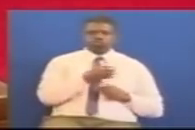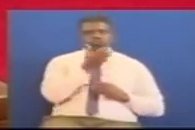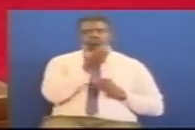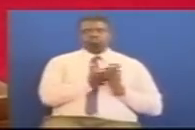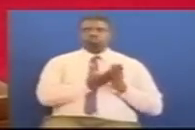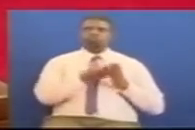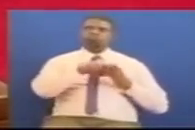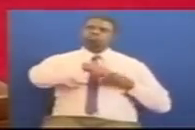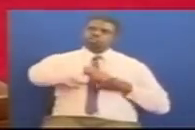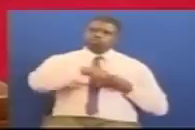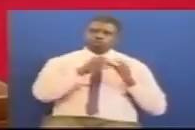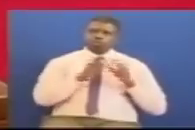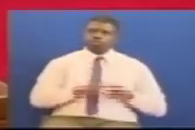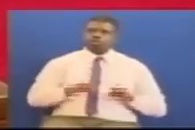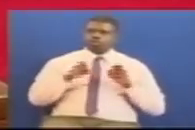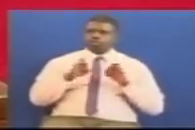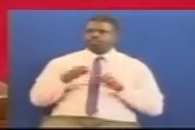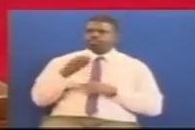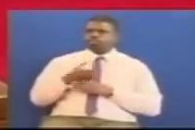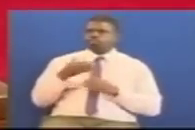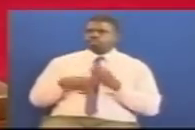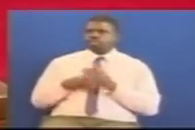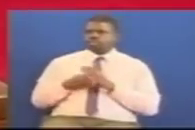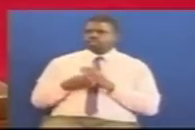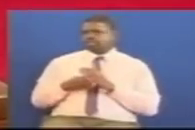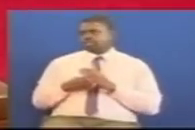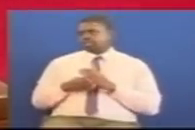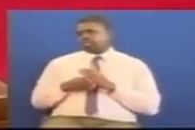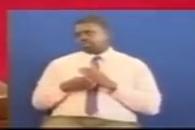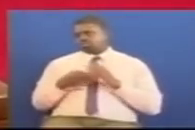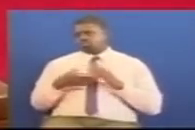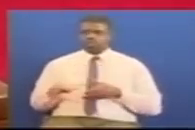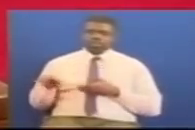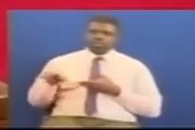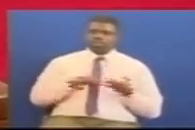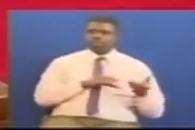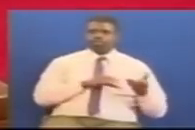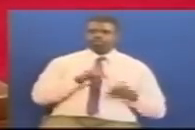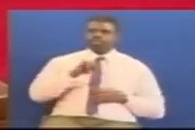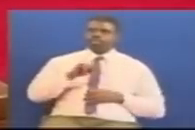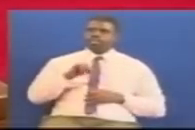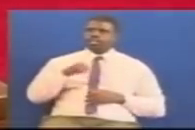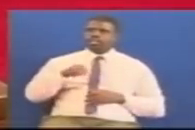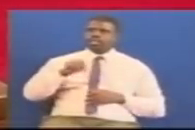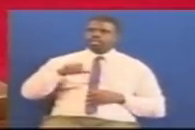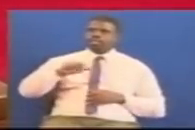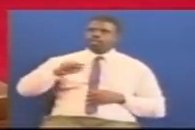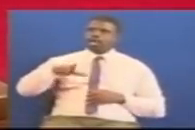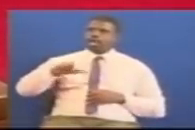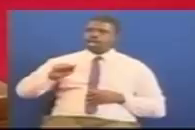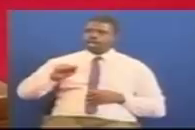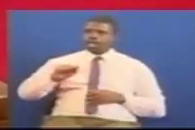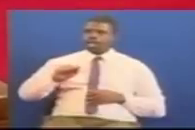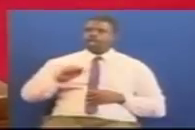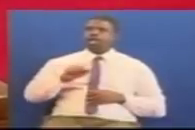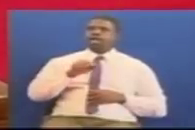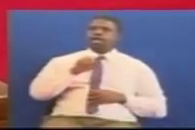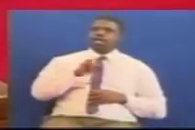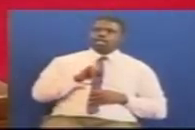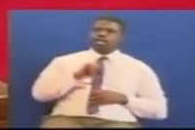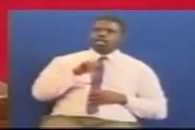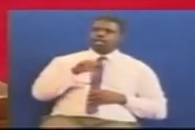umejumuisha uboreshaji na ujenzi wa skimu za umwagiliaji za Imala Mihayo,